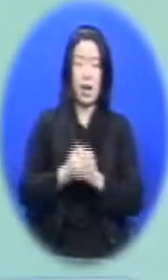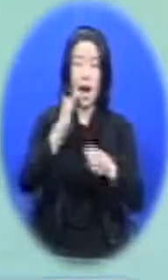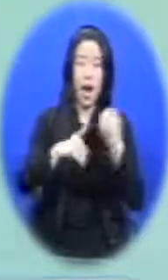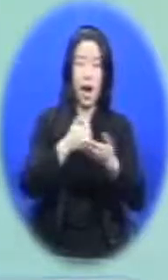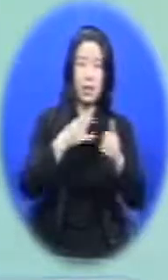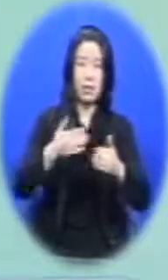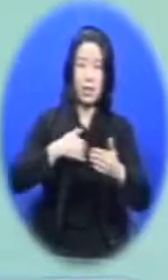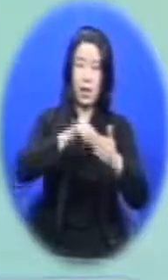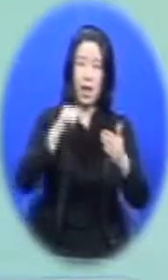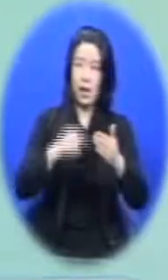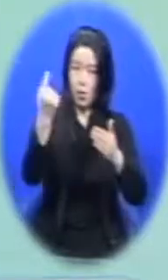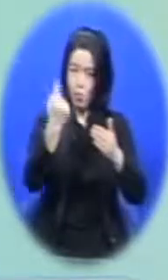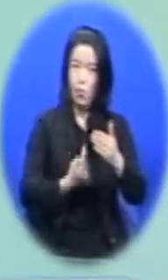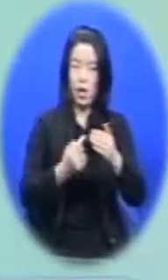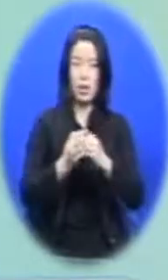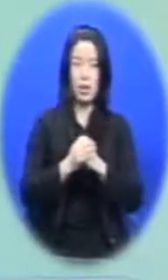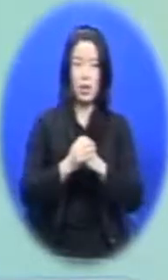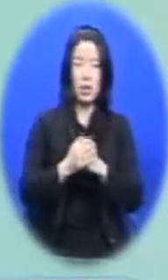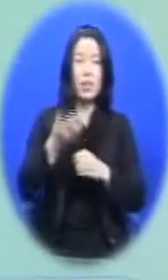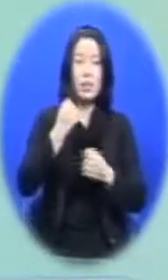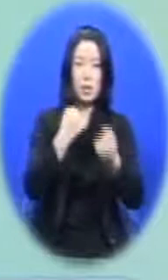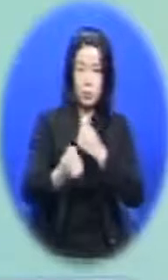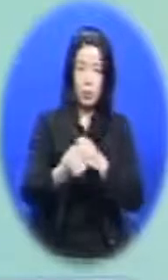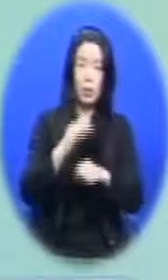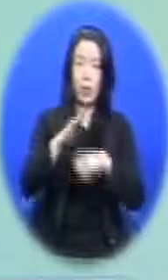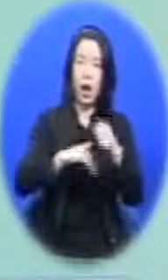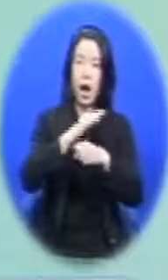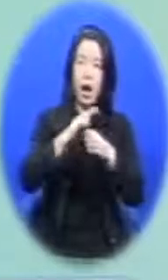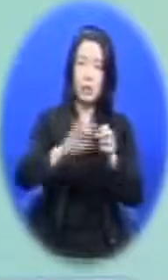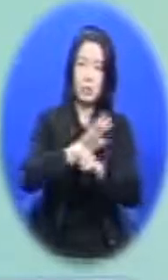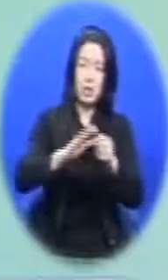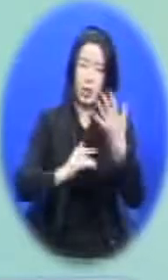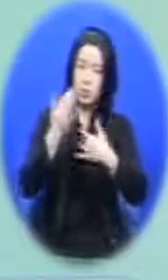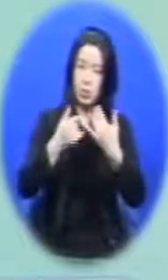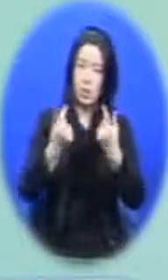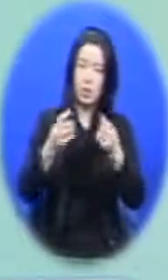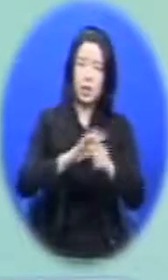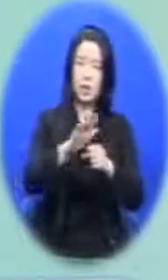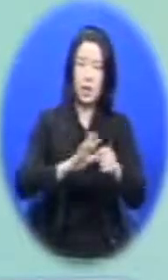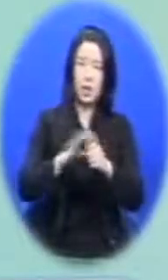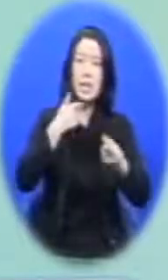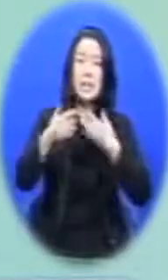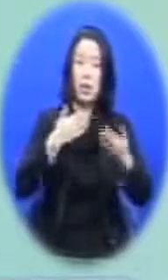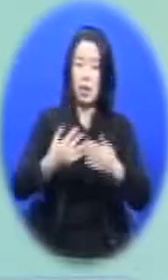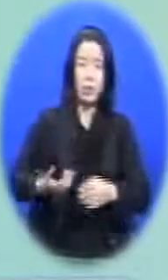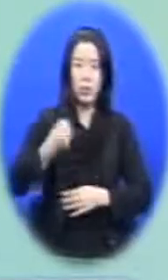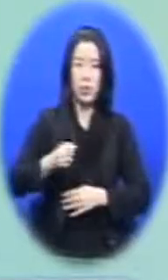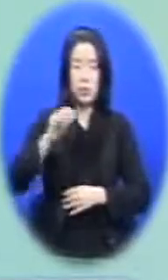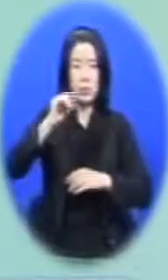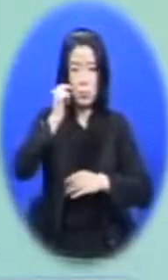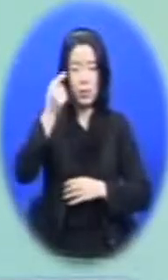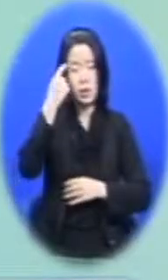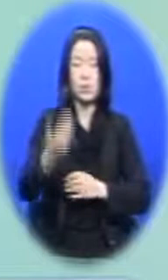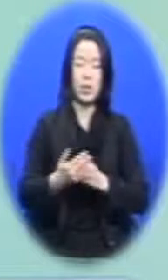하나님께서 내 안에 오셨어요. 그런데도 어떻게 하나님의 사랑, 불같은 하나님의 사랑을 경험하고 누리지 못하지요?